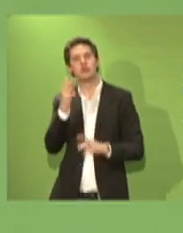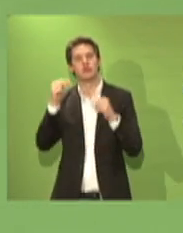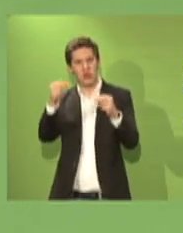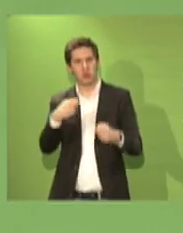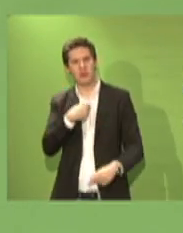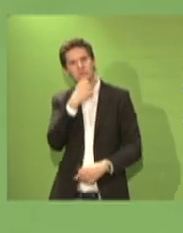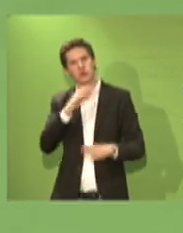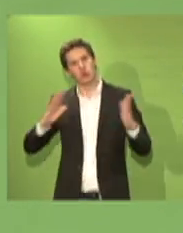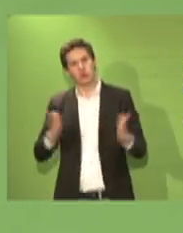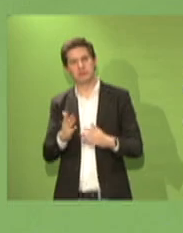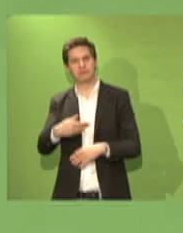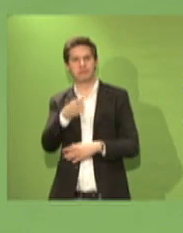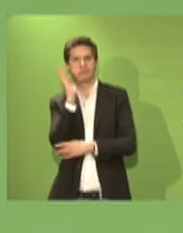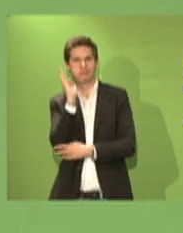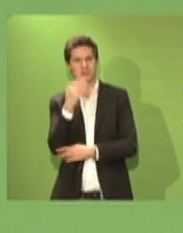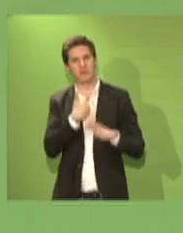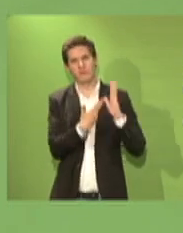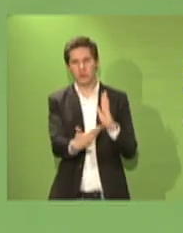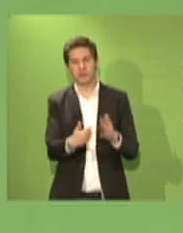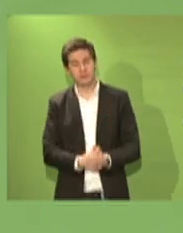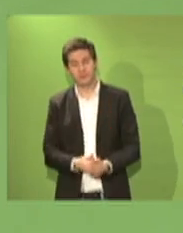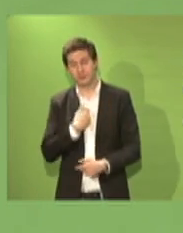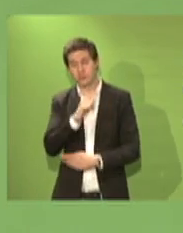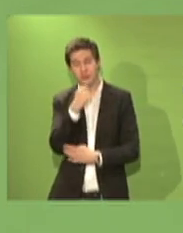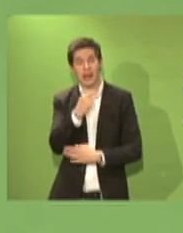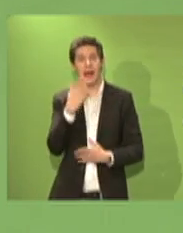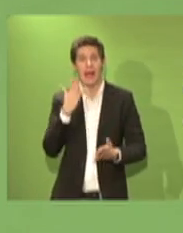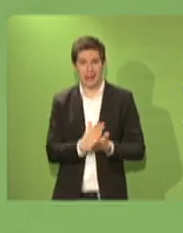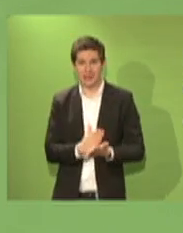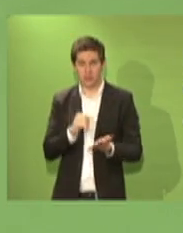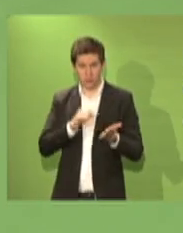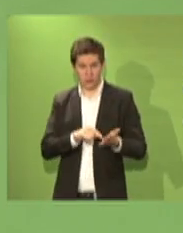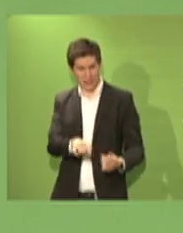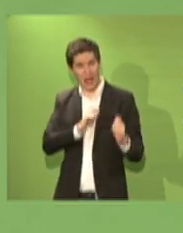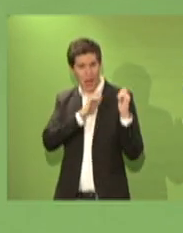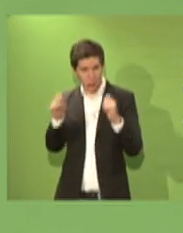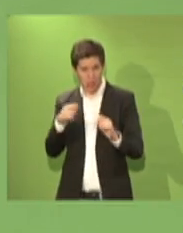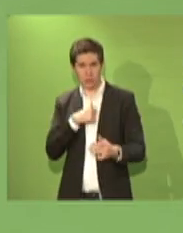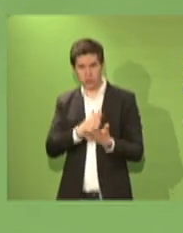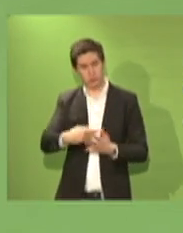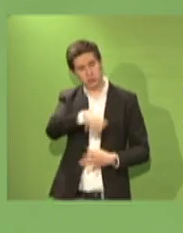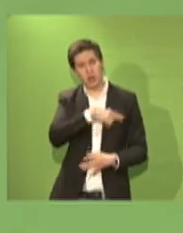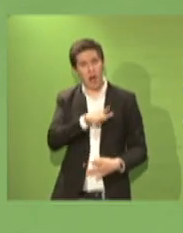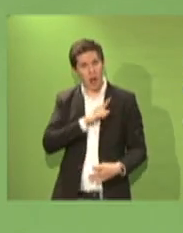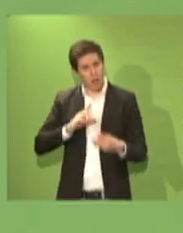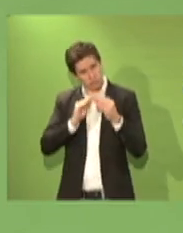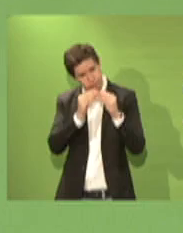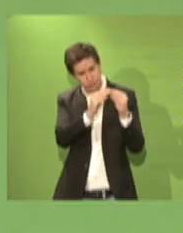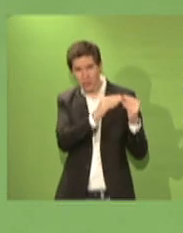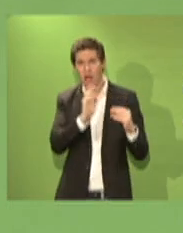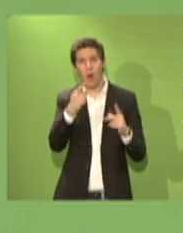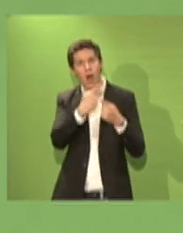zu können. Und ich sage auch endlich, weil wir uns für diesen Antrag viel Zeit genommen haben, auch um alle Gremien